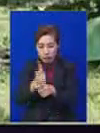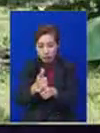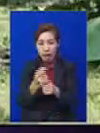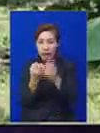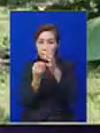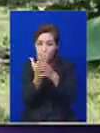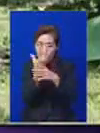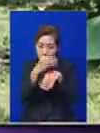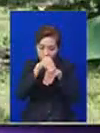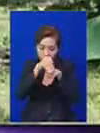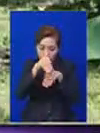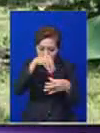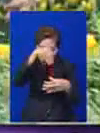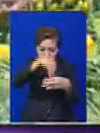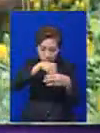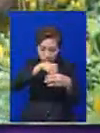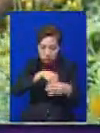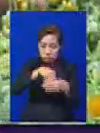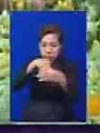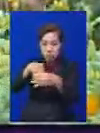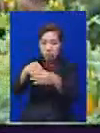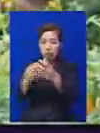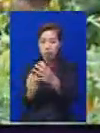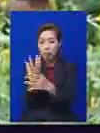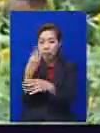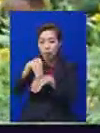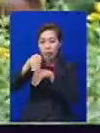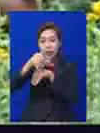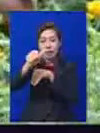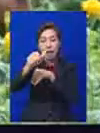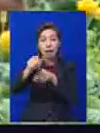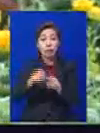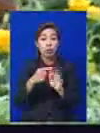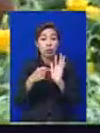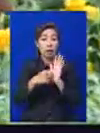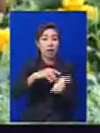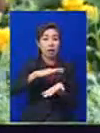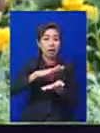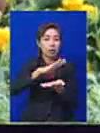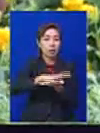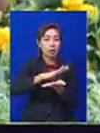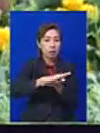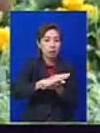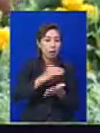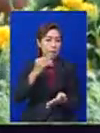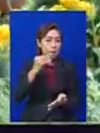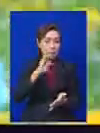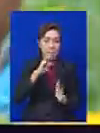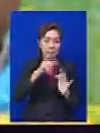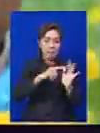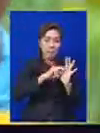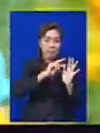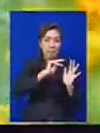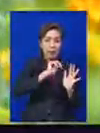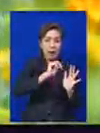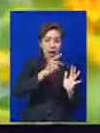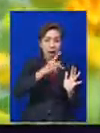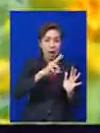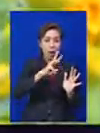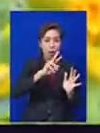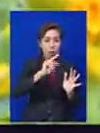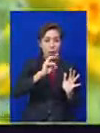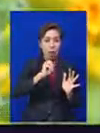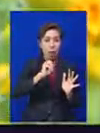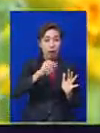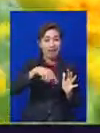าเพื่อนำไปปลูกยังสวนของตนเองอย่างเช่นนักเรียนจากโรงเรียนบ้านขวนม่วงที่เข้ามาศึกษาวิธีการทำเกษตรแบบผส